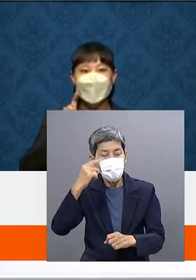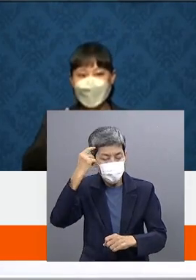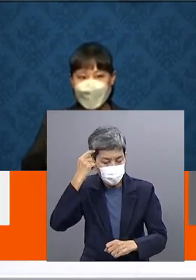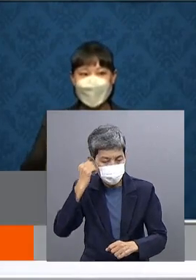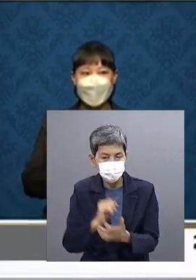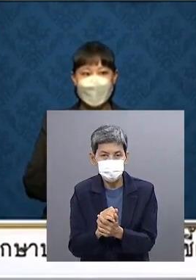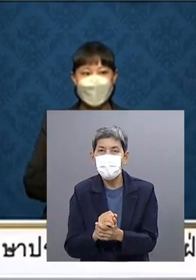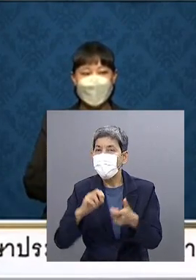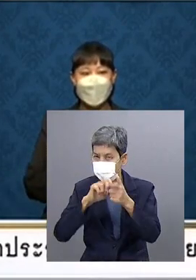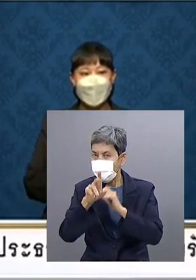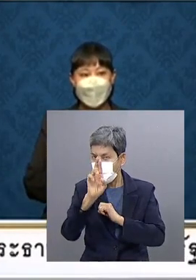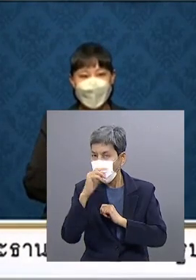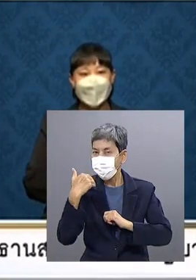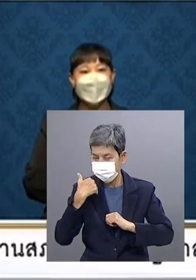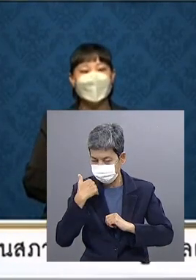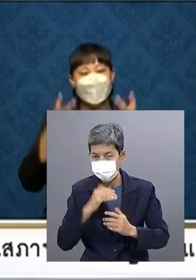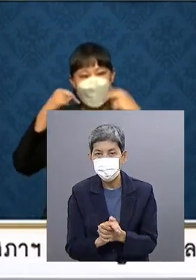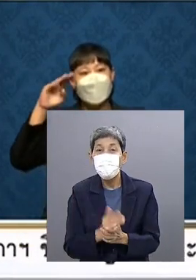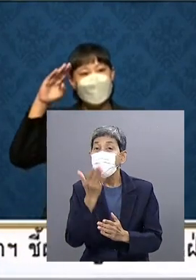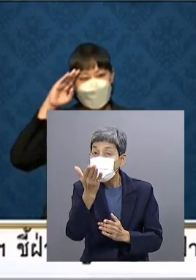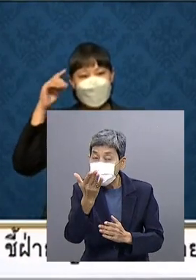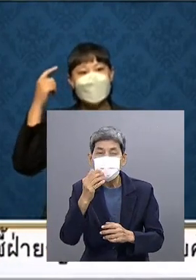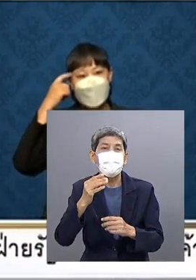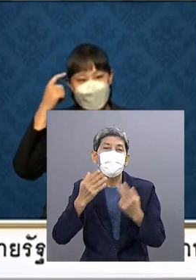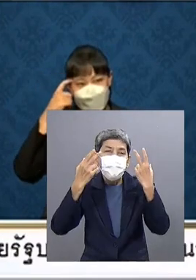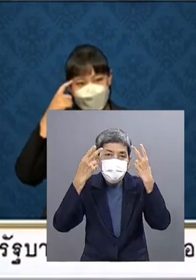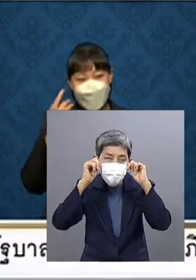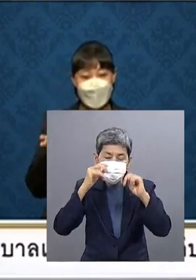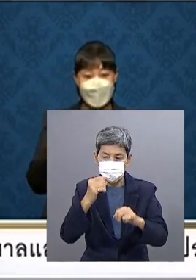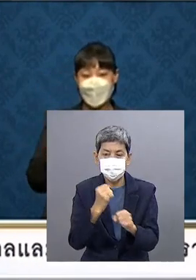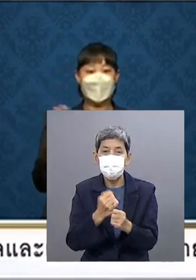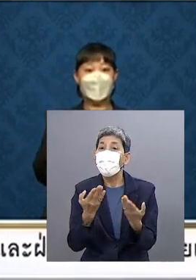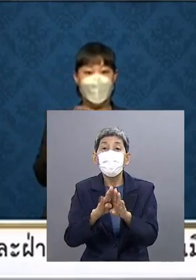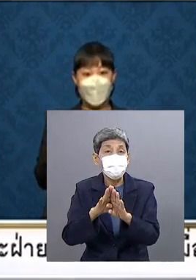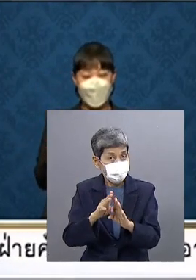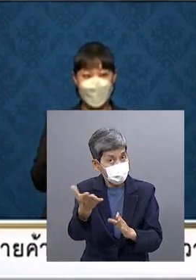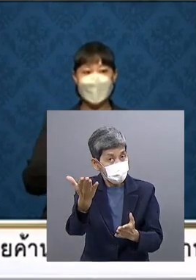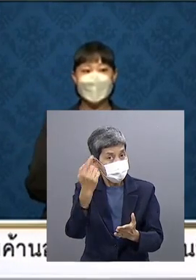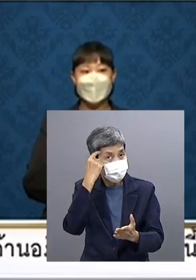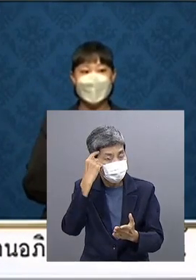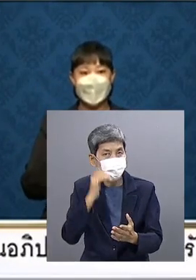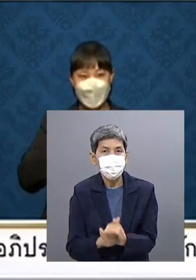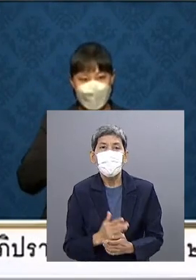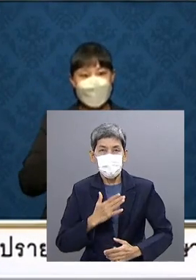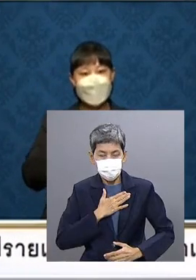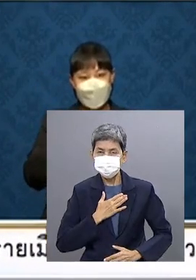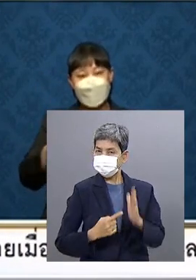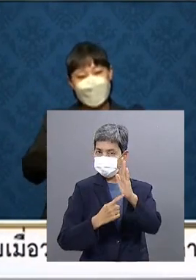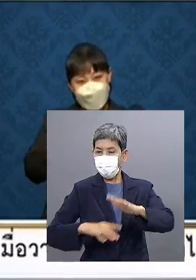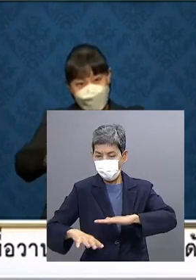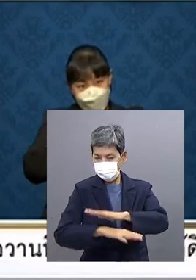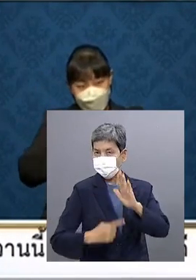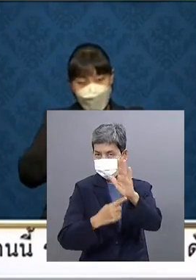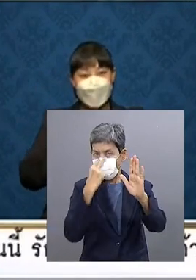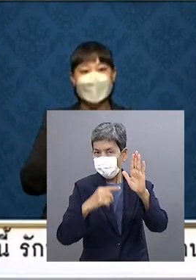จริงแล้วพระรามประยุทธ์เนี่ยแน่จริงอย่ายุบสภาหนีก่อนนะแล้วเดี๋ยวผมจะโชว์หลักฐานให้พระรามมาหยุดดูครับ